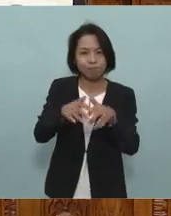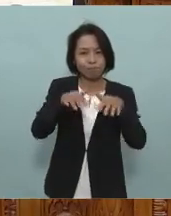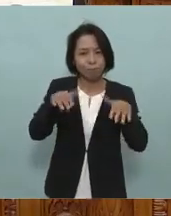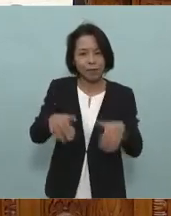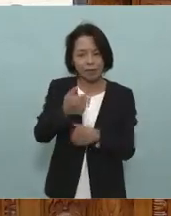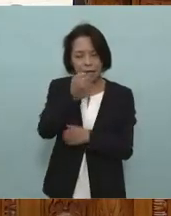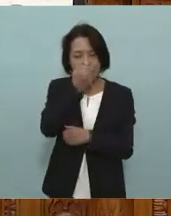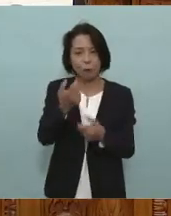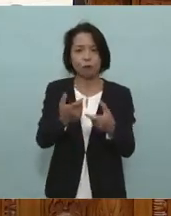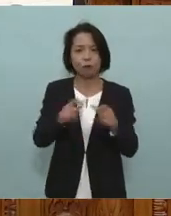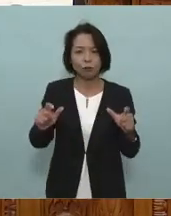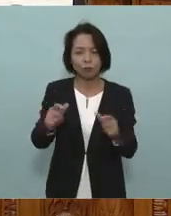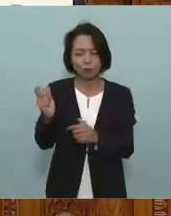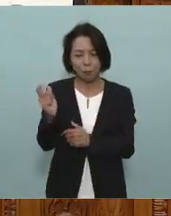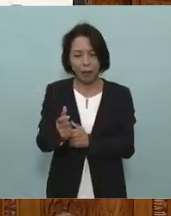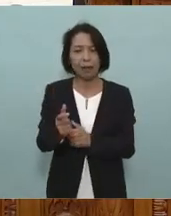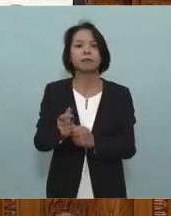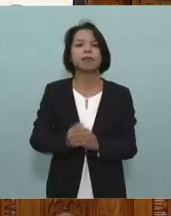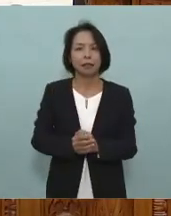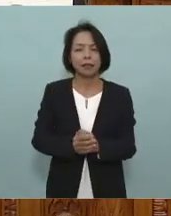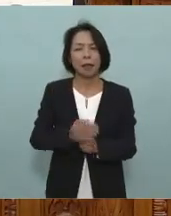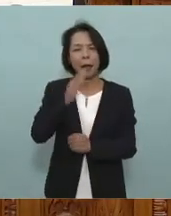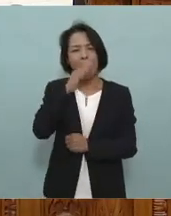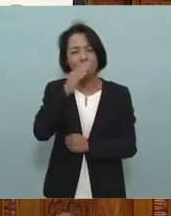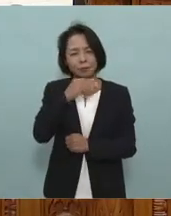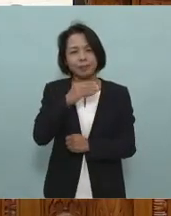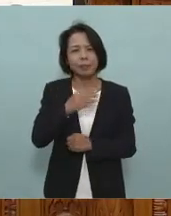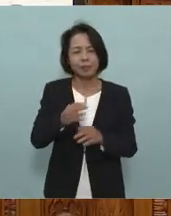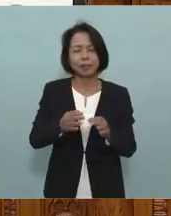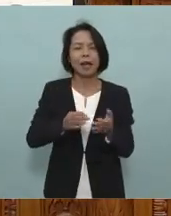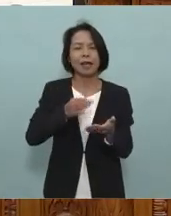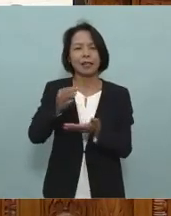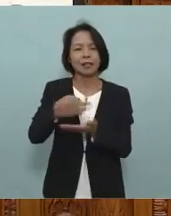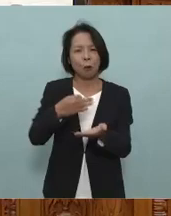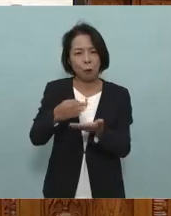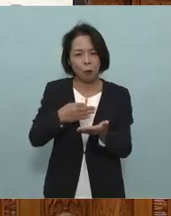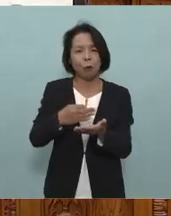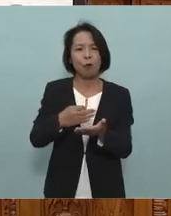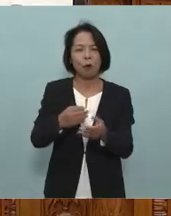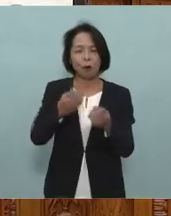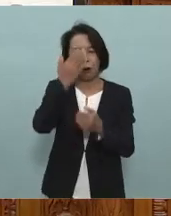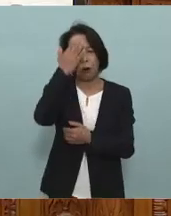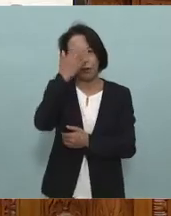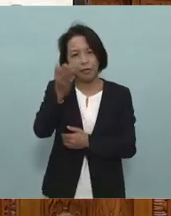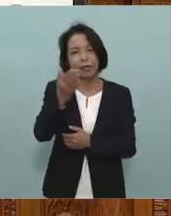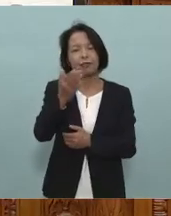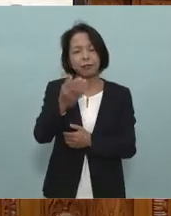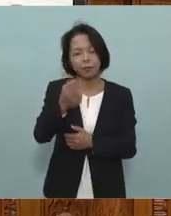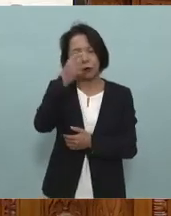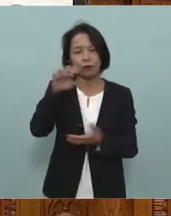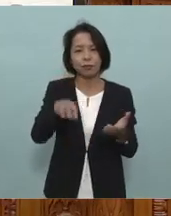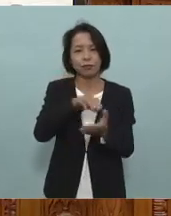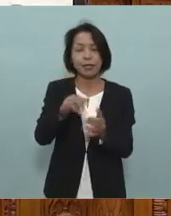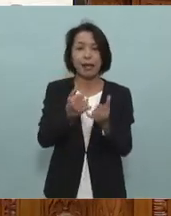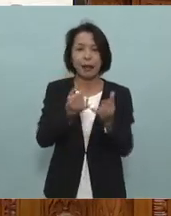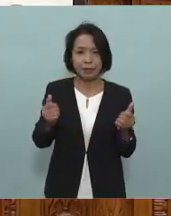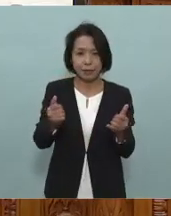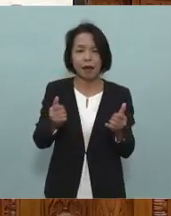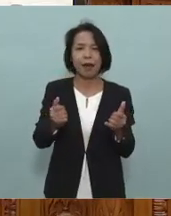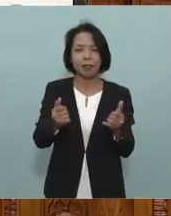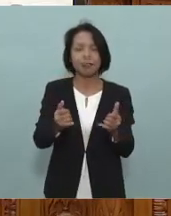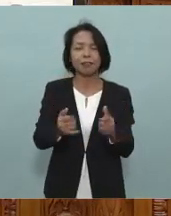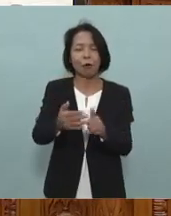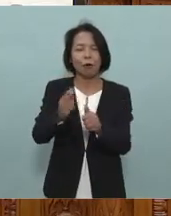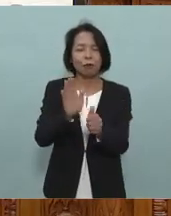充実強化するなど悪質情報や悪質な寄付による被害者の救済に万全を